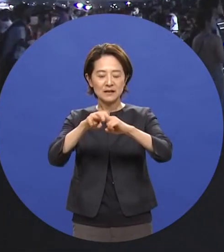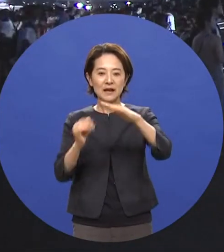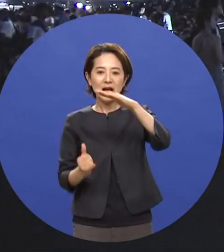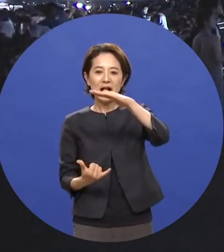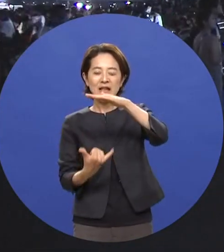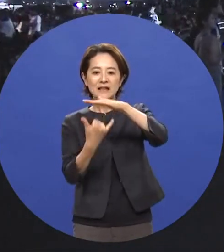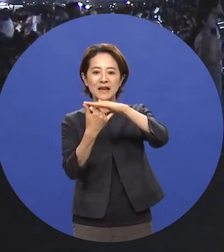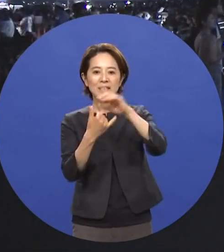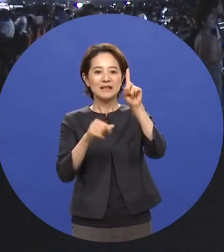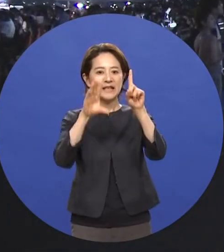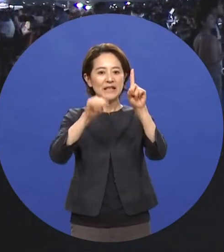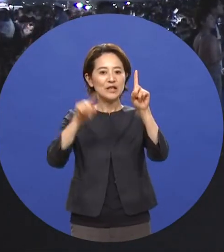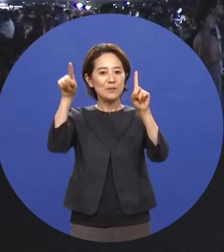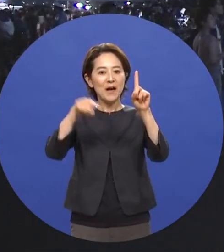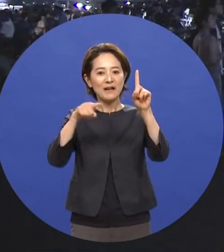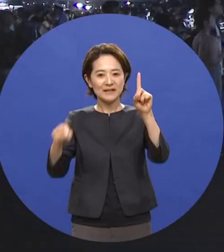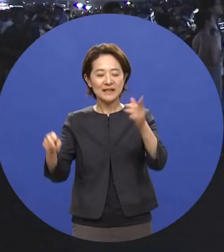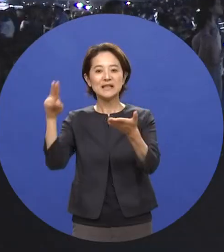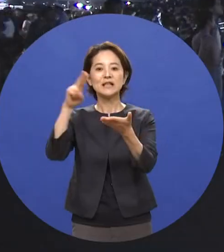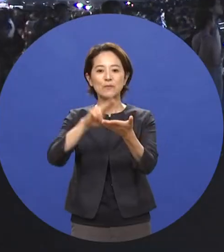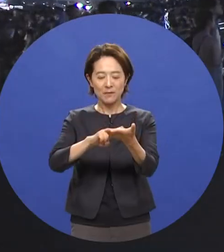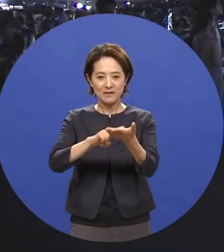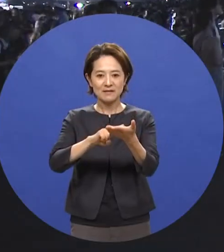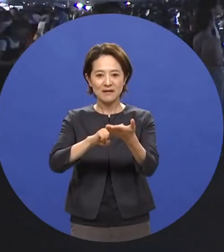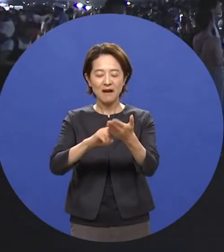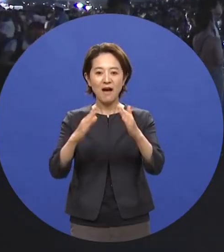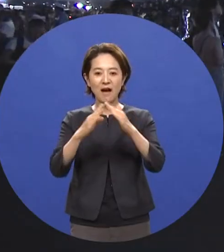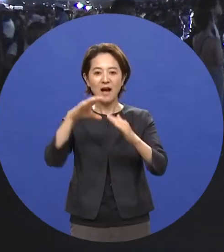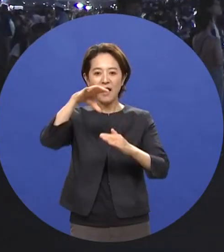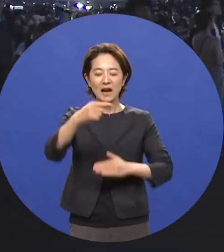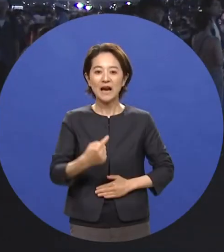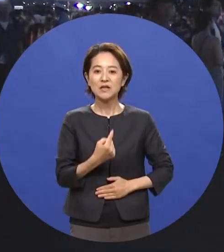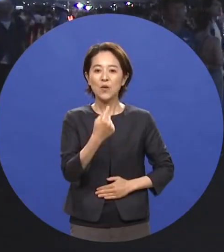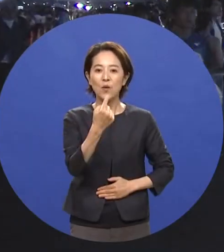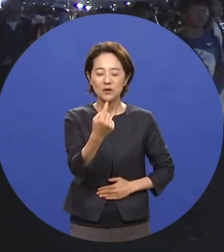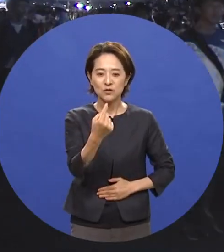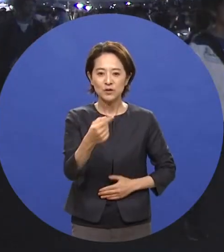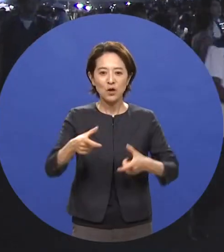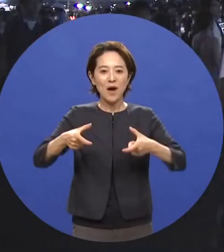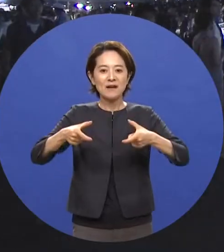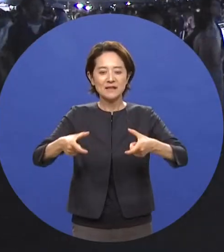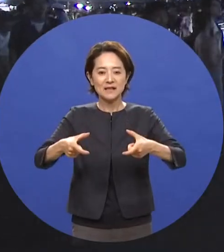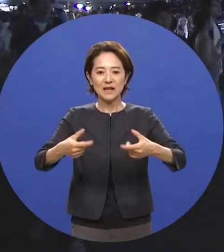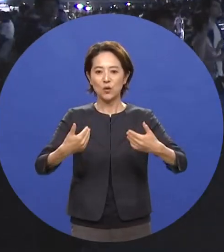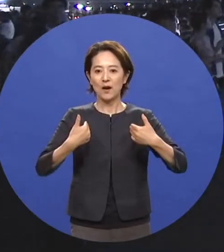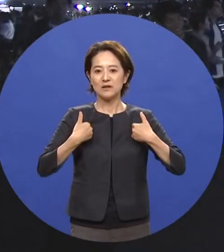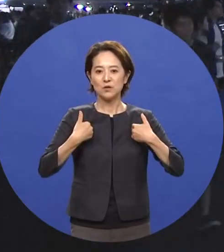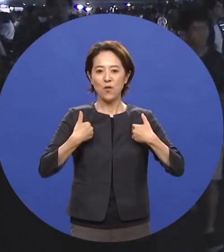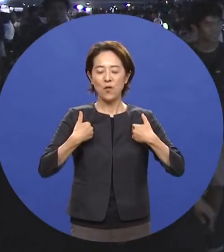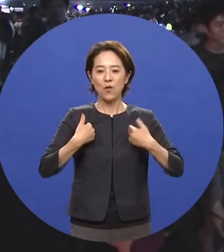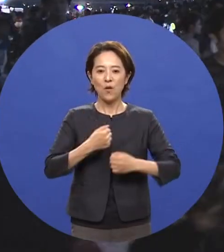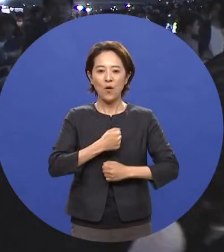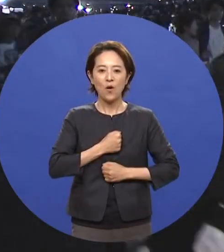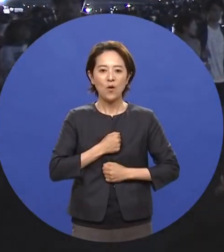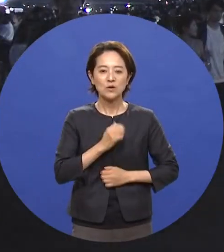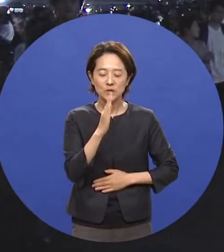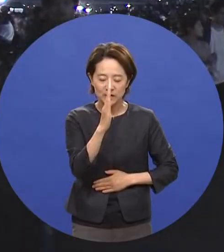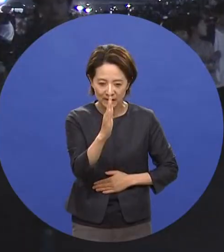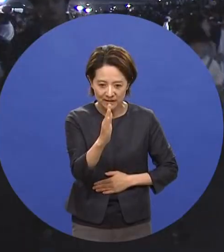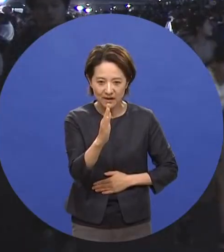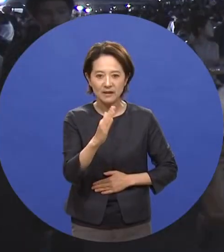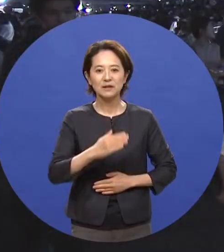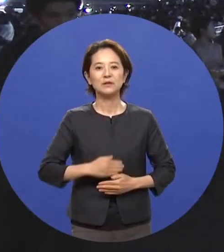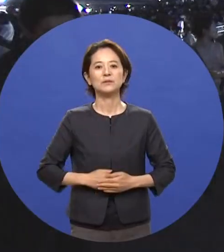開催します。会場への入場はチケットをお持ちの方のみとなりますので、ご注意ください